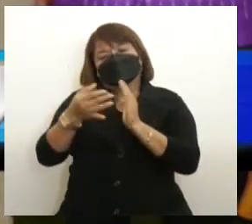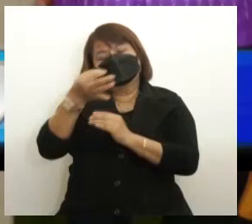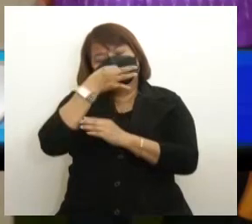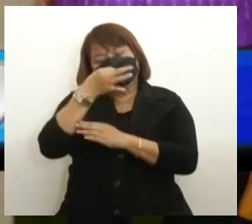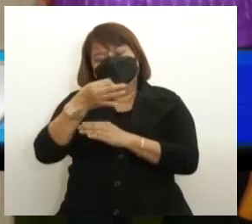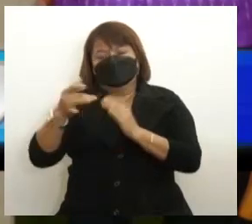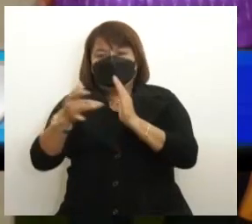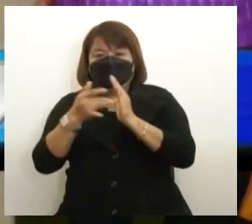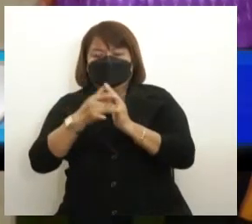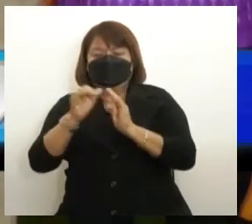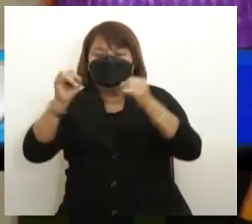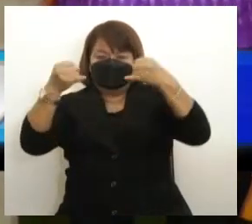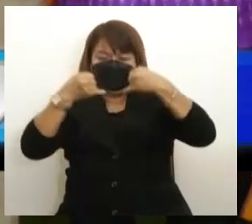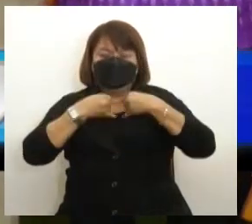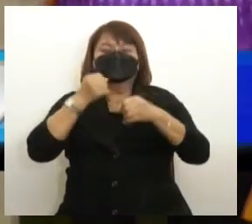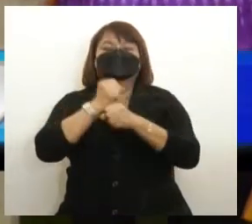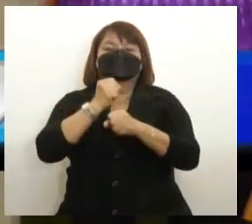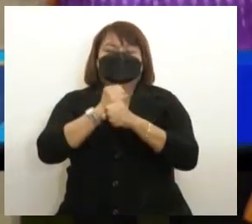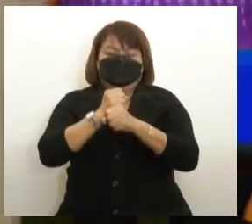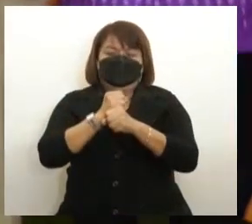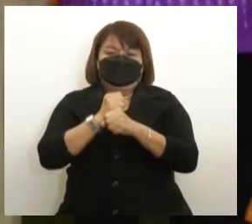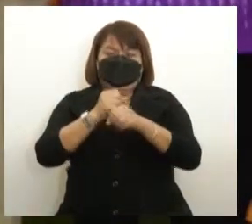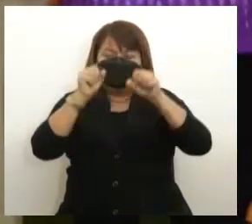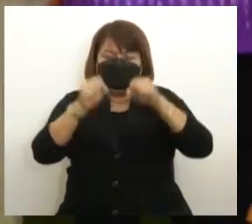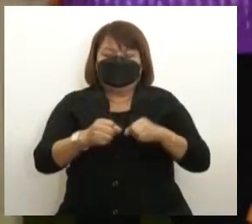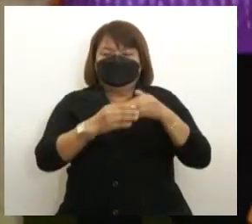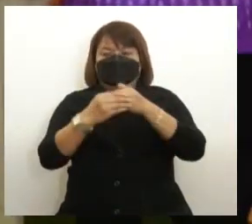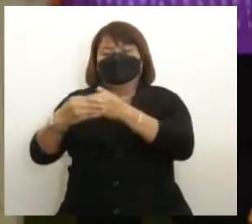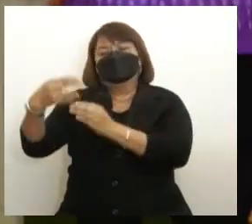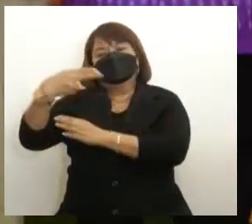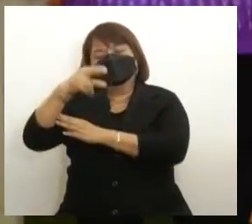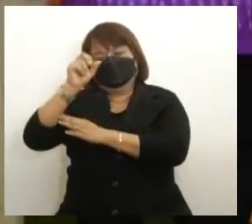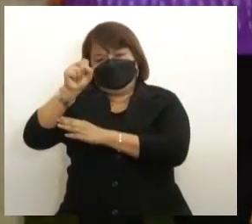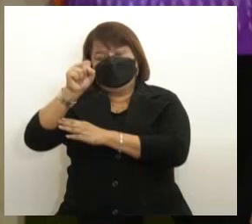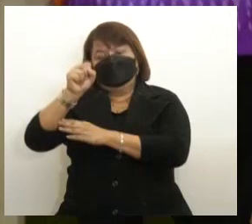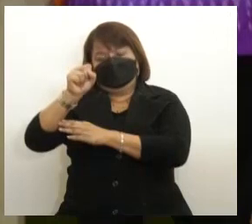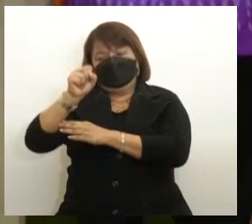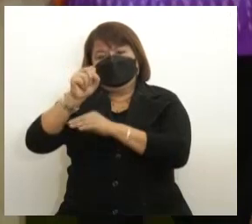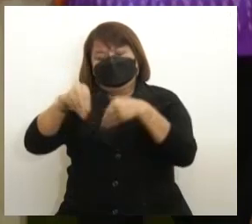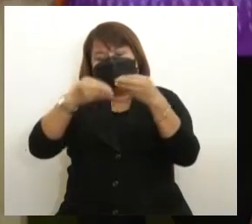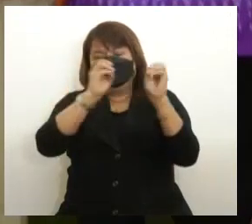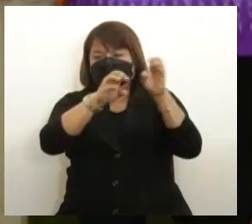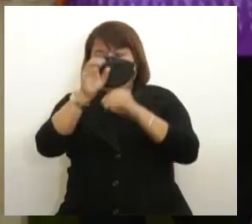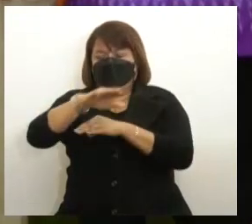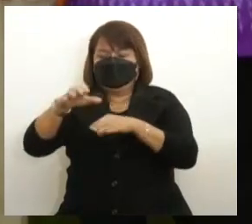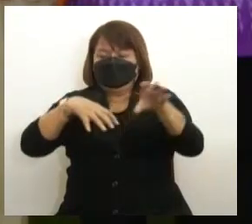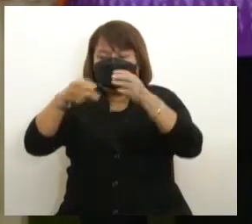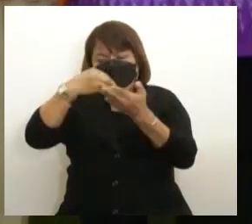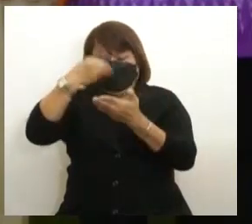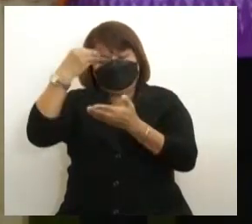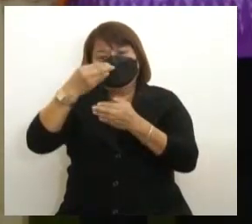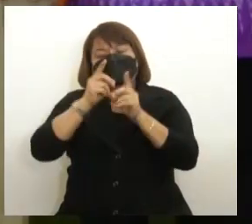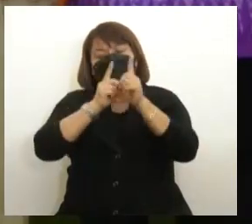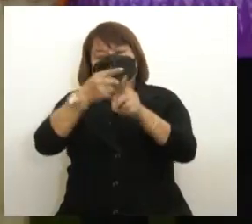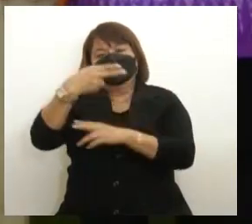อบการเพื่อที่จะสามารถนำไปเป็นหลักสูตรเชิงสมรรถนะสามารถจัดการเรียนรู้ตามหลักสูตรเชิงรุ